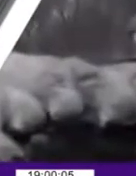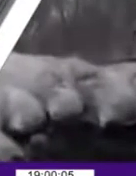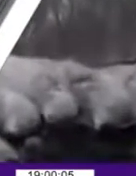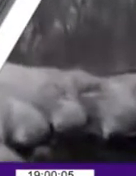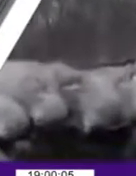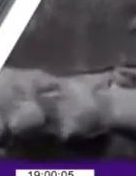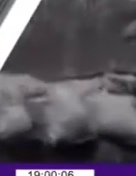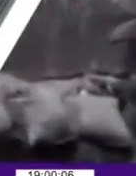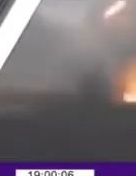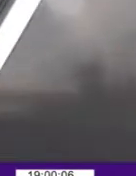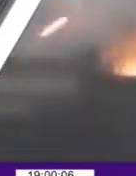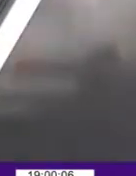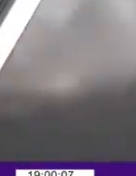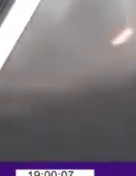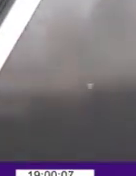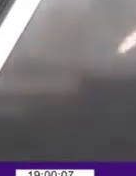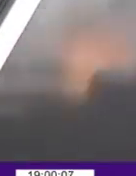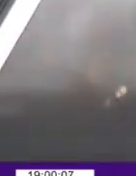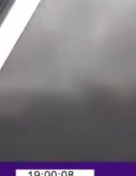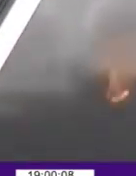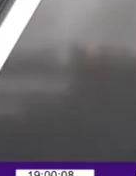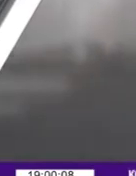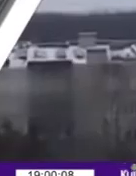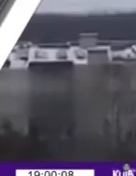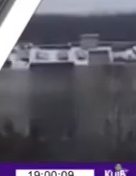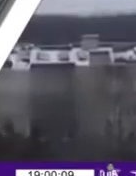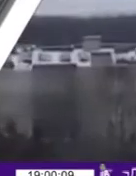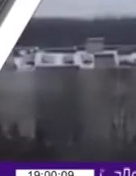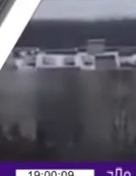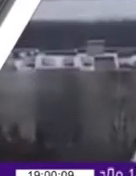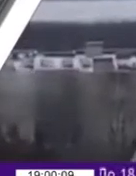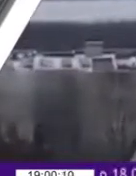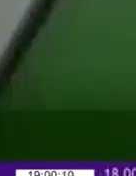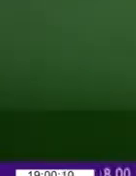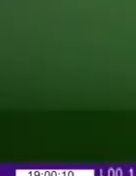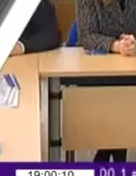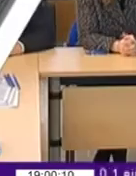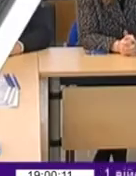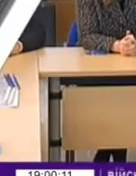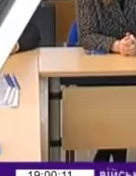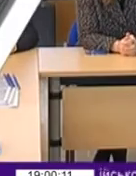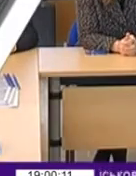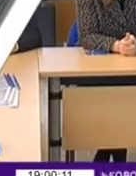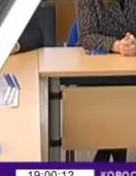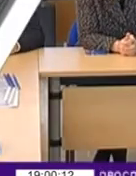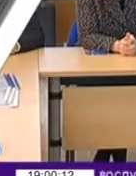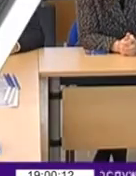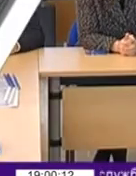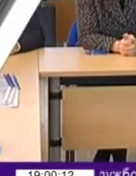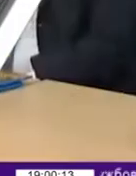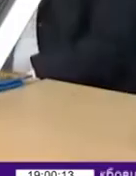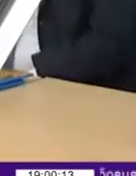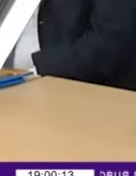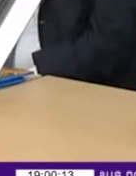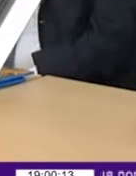Ворог не спить. Росія показово стягнула сили під кордони України. Для чого? Старт інвестиціям. Близько 20